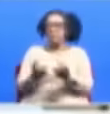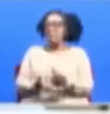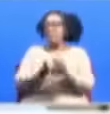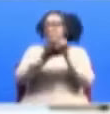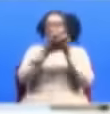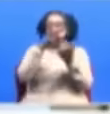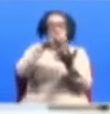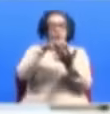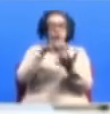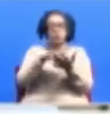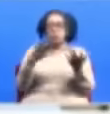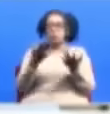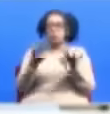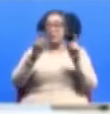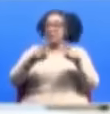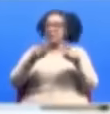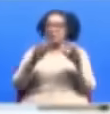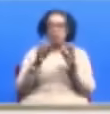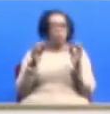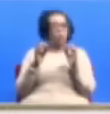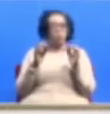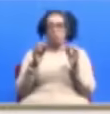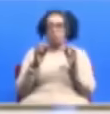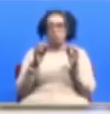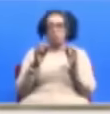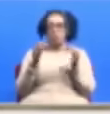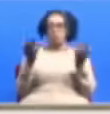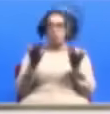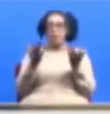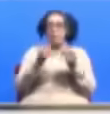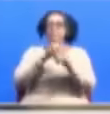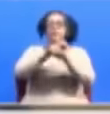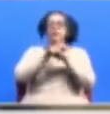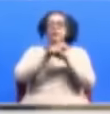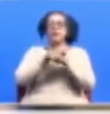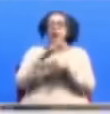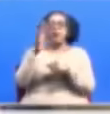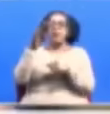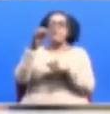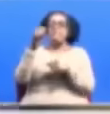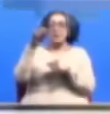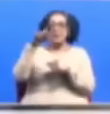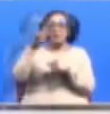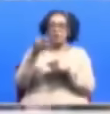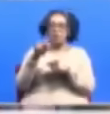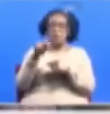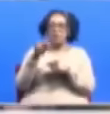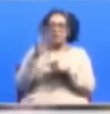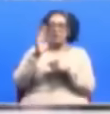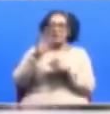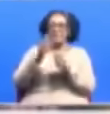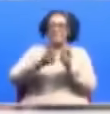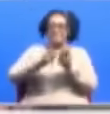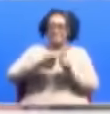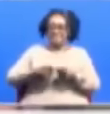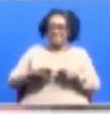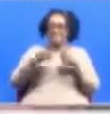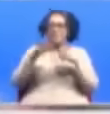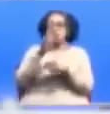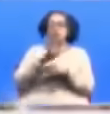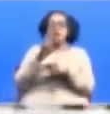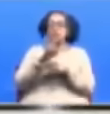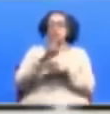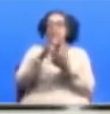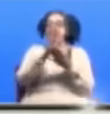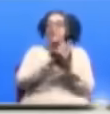helping in situations where it is needed that they are protected. Marion, ambaye ni msusi mchana mchana huko Ruiru kabla